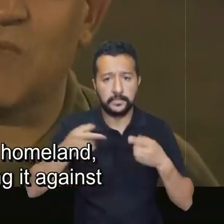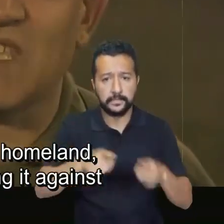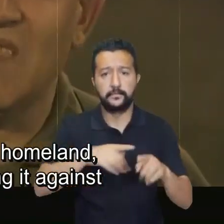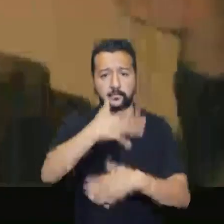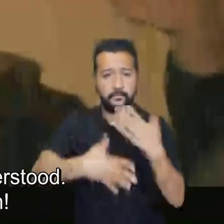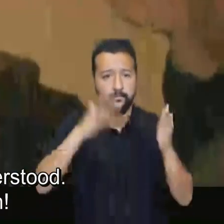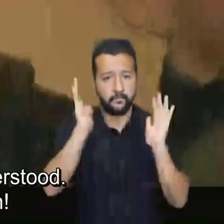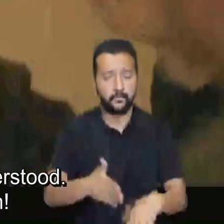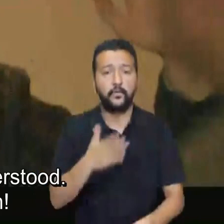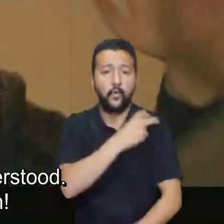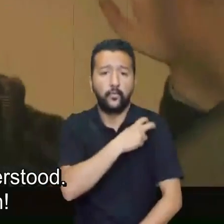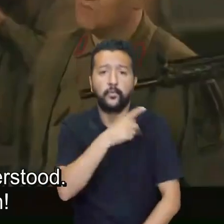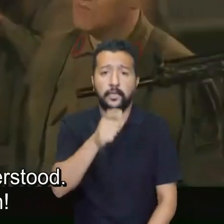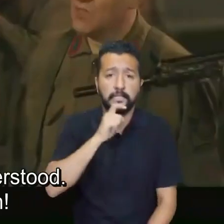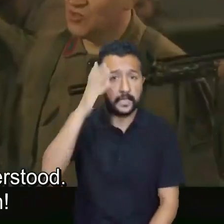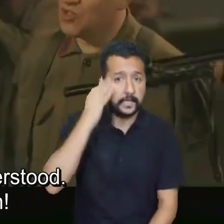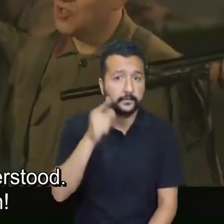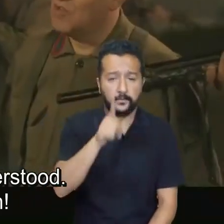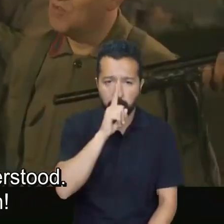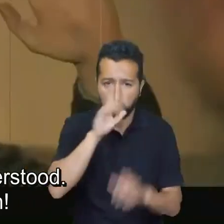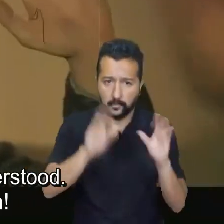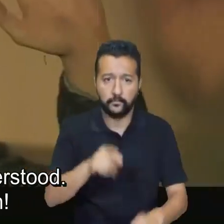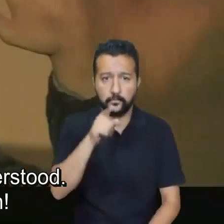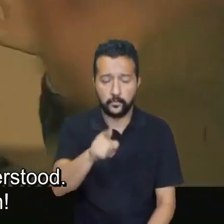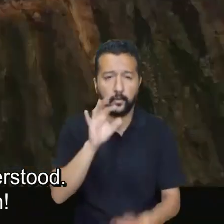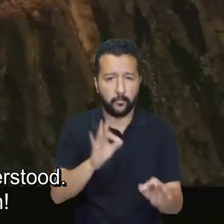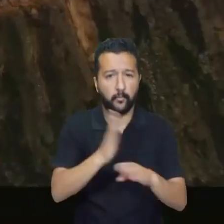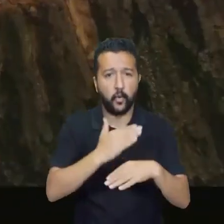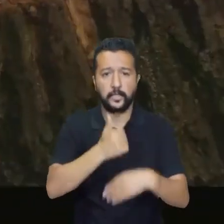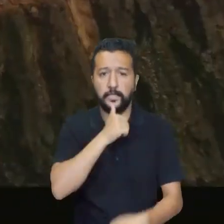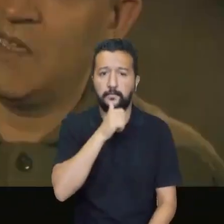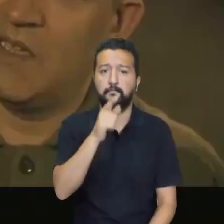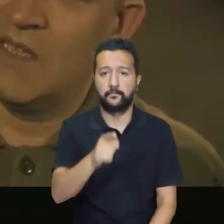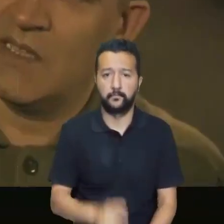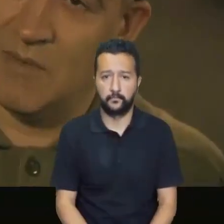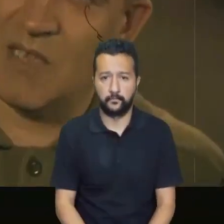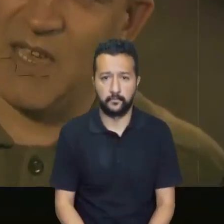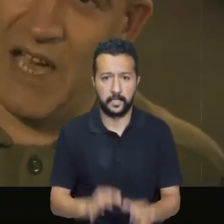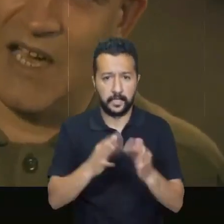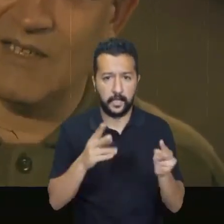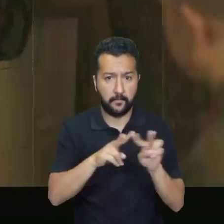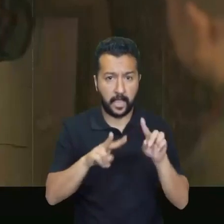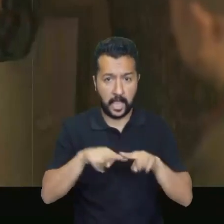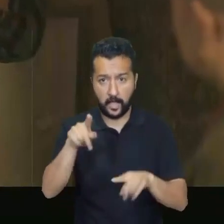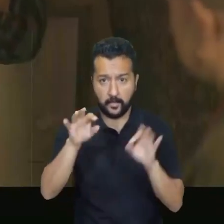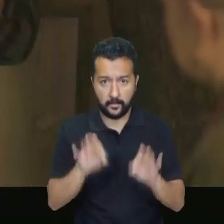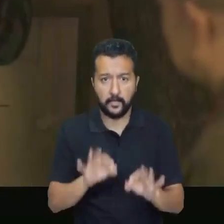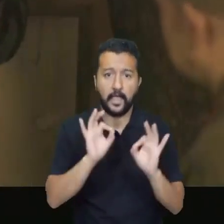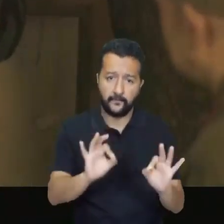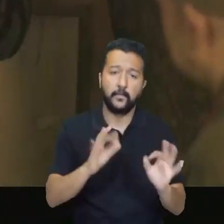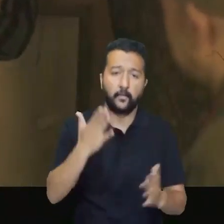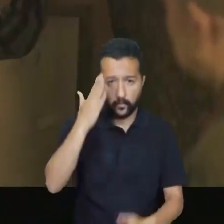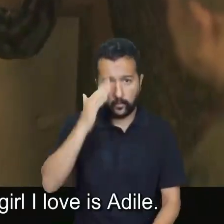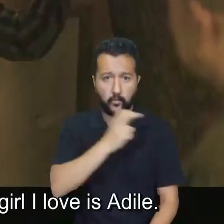birbirine düşürmekten? Komutanım yanlış anladınız siz. Sus! Bölücü adam. Demek Mea. Evet